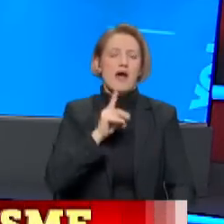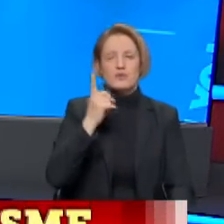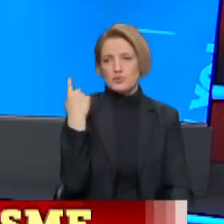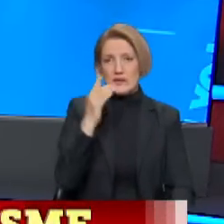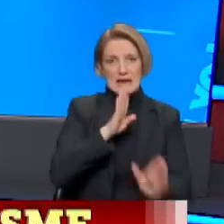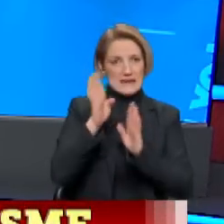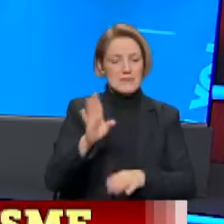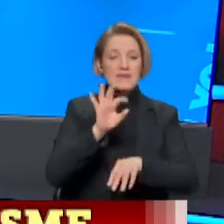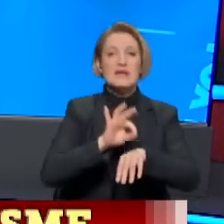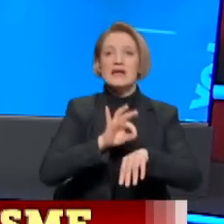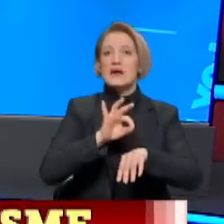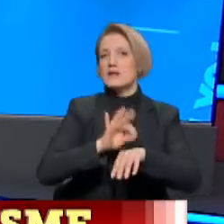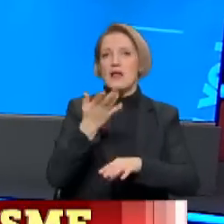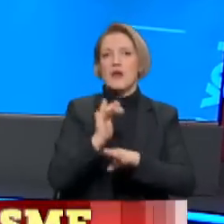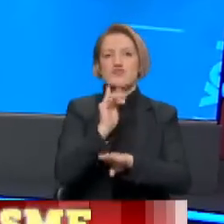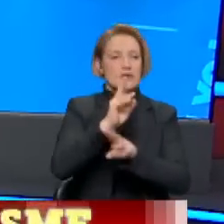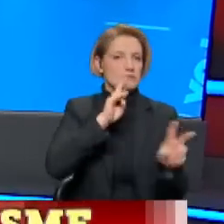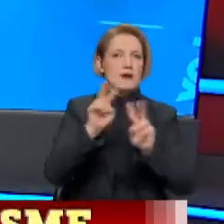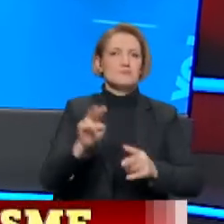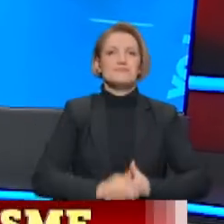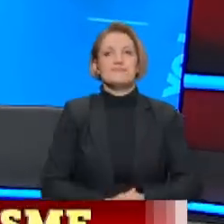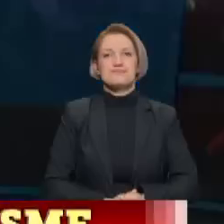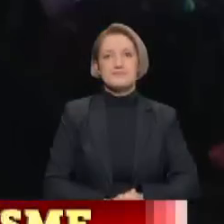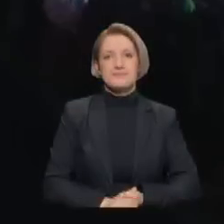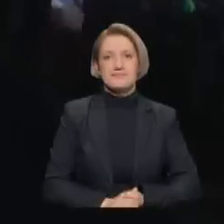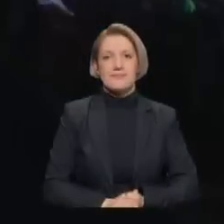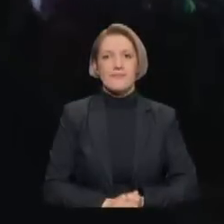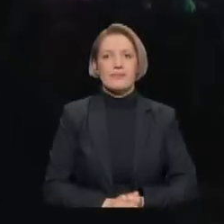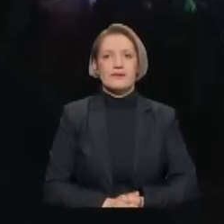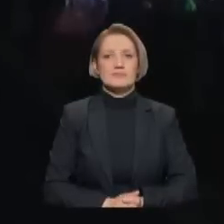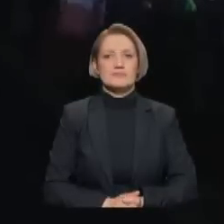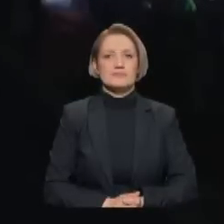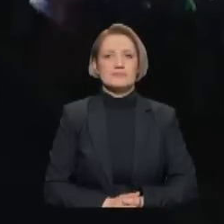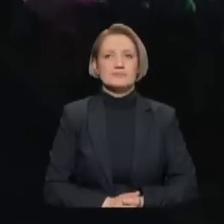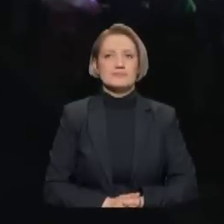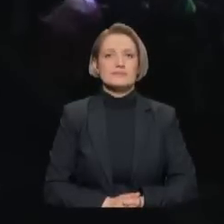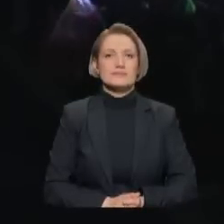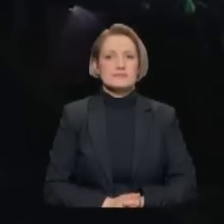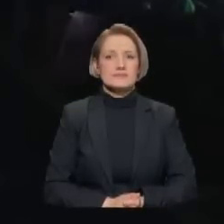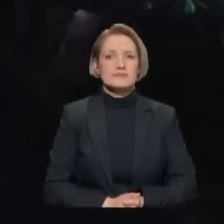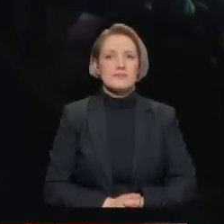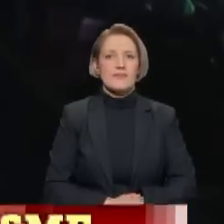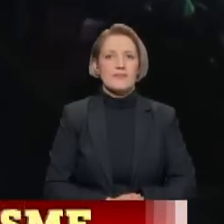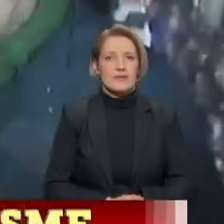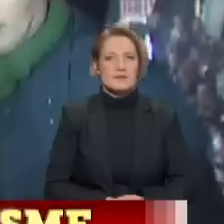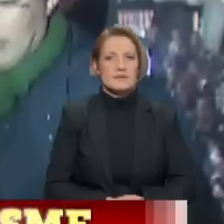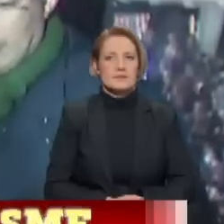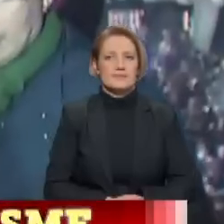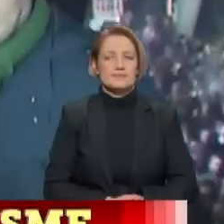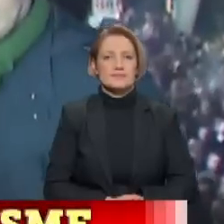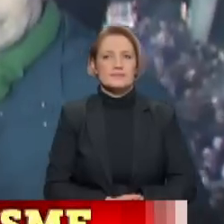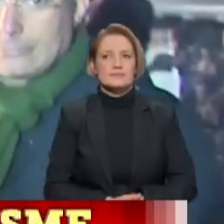ve dakika dakika neler yaşandı. Her şey çok güzel olacak, her şey çok güzel olacak.